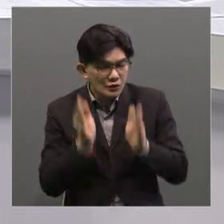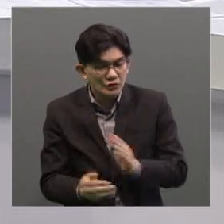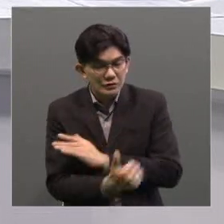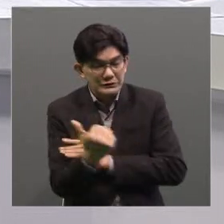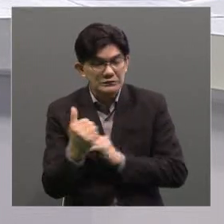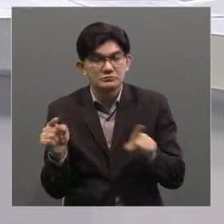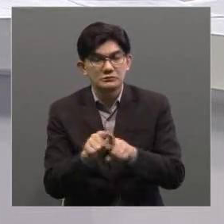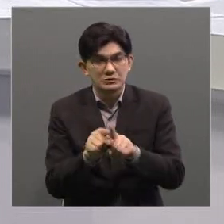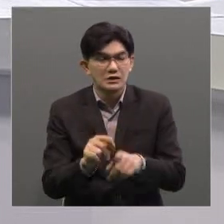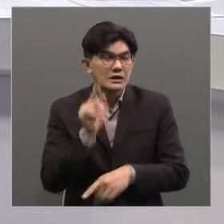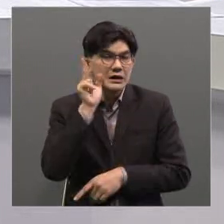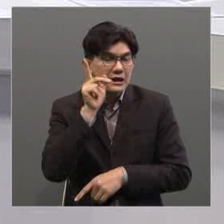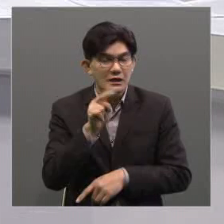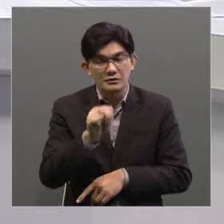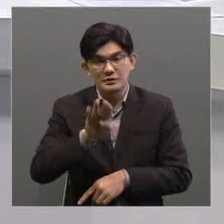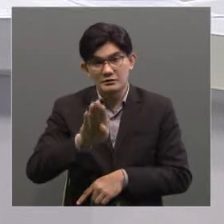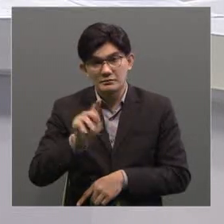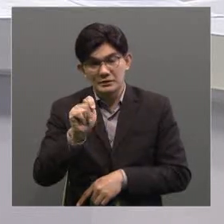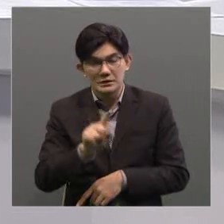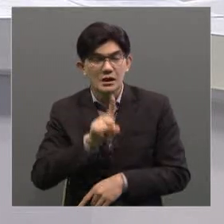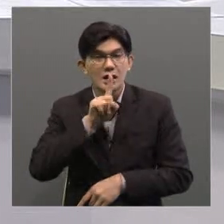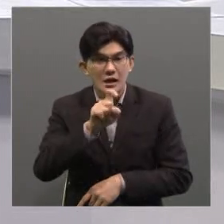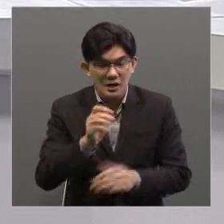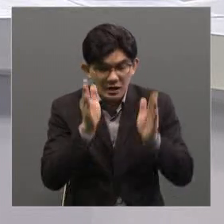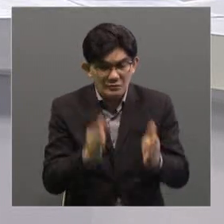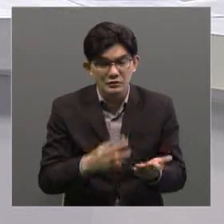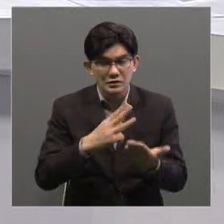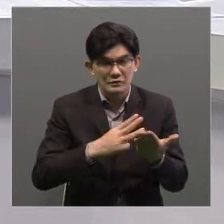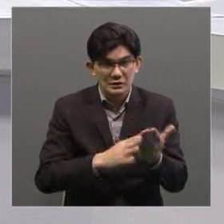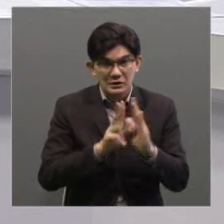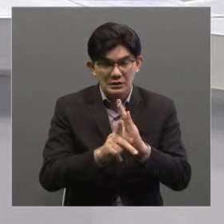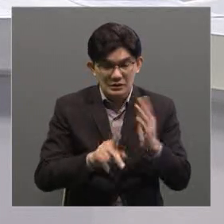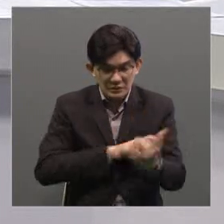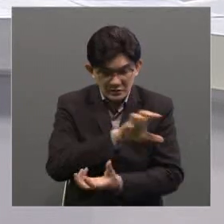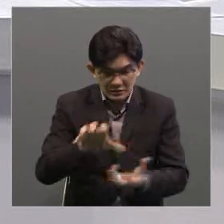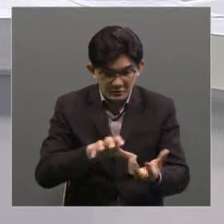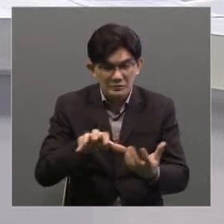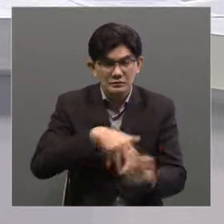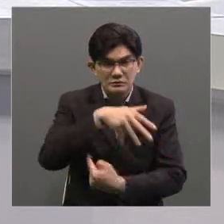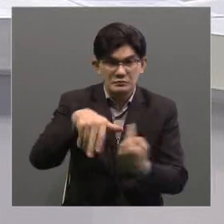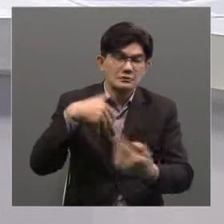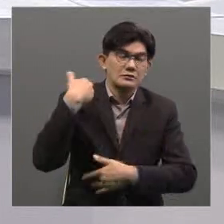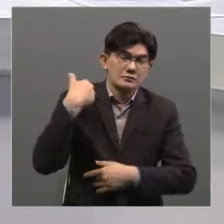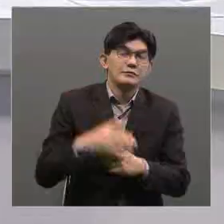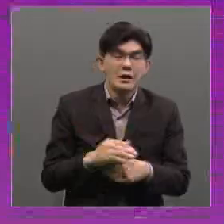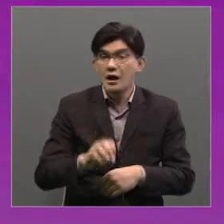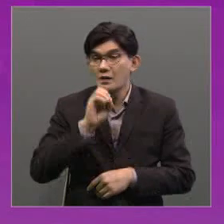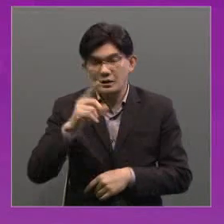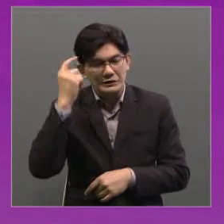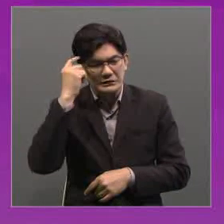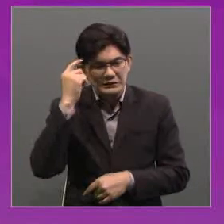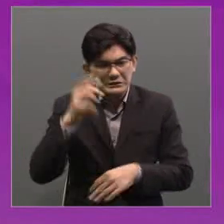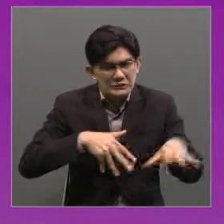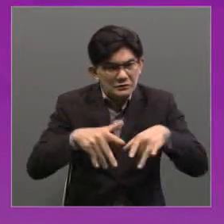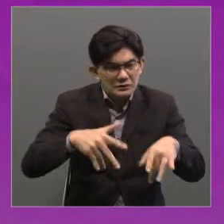ๆบ้างวันนี้ทีมข่าว nbt2hdของเราไปถามความเห็นจากนักวิชาการด้านสิ่งแวดล้อมครับดรสนธิบอกว่าเป็นห่วง